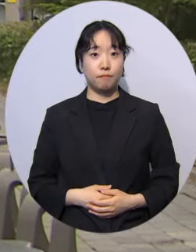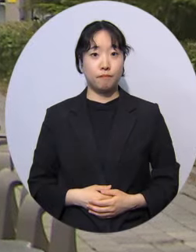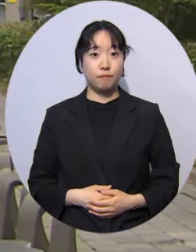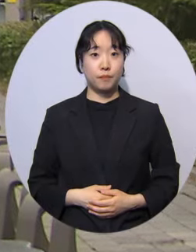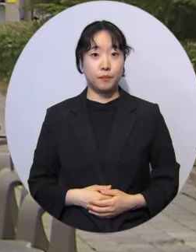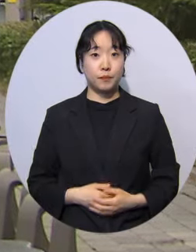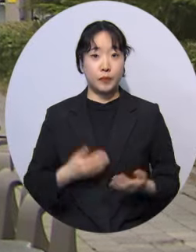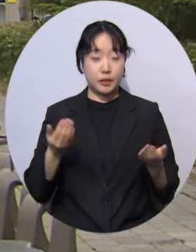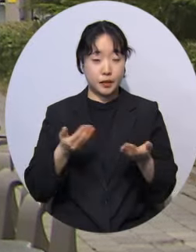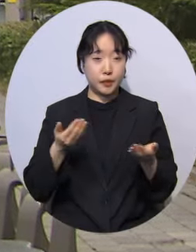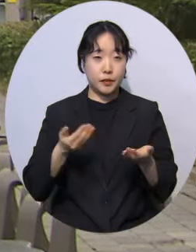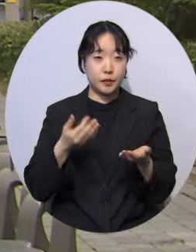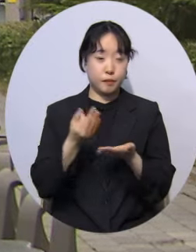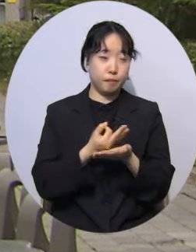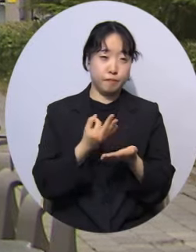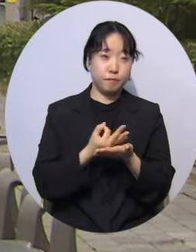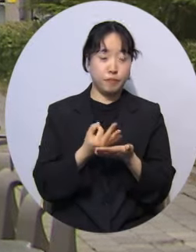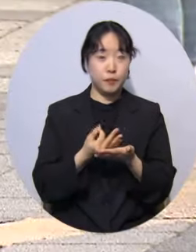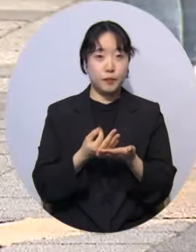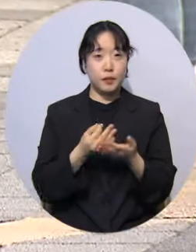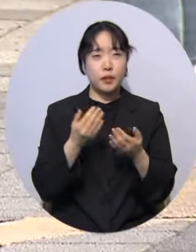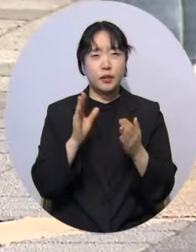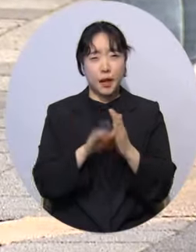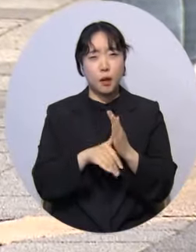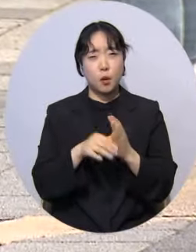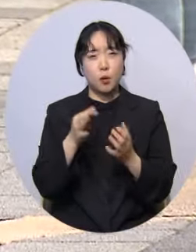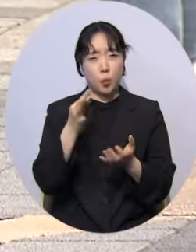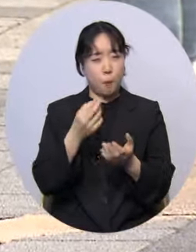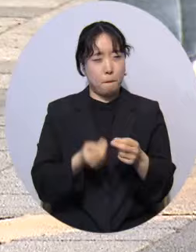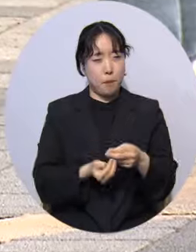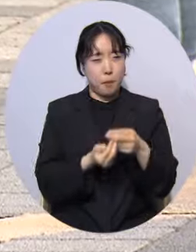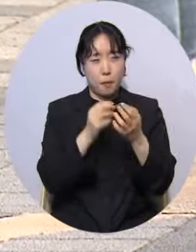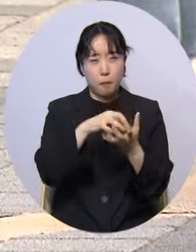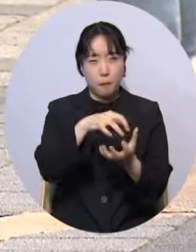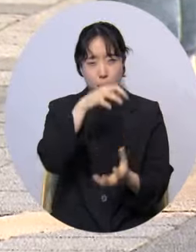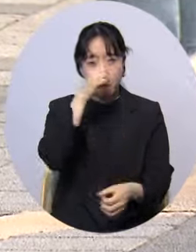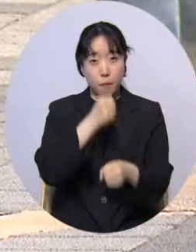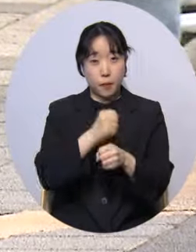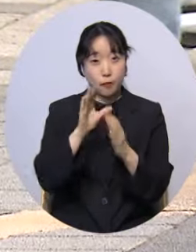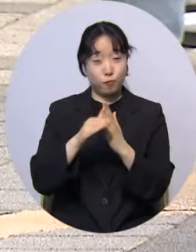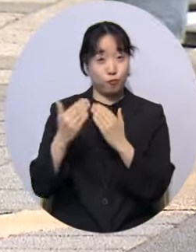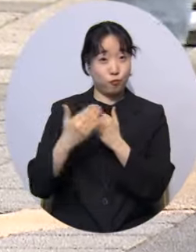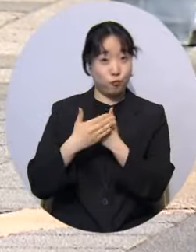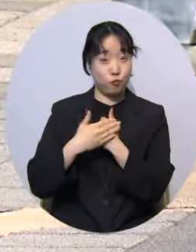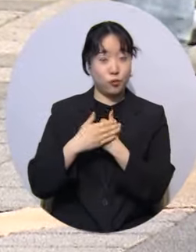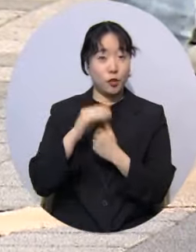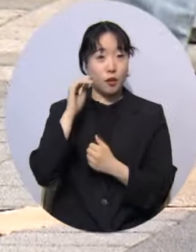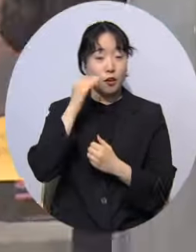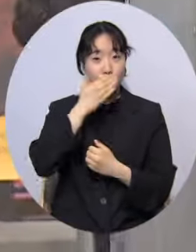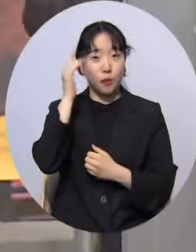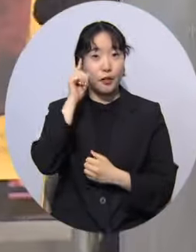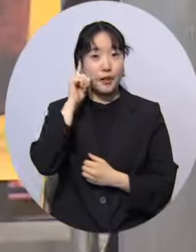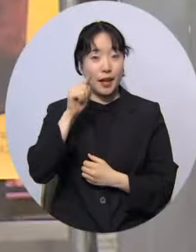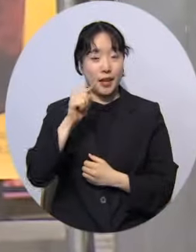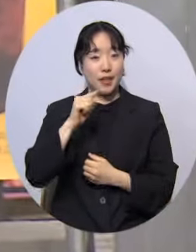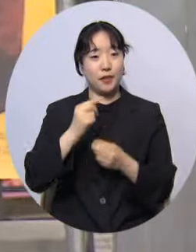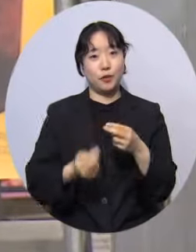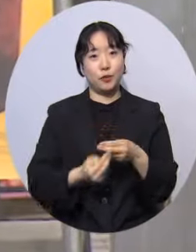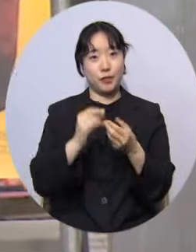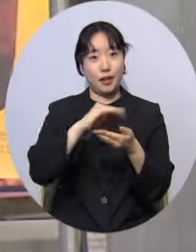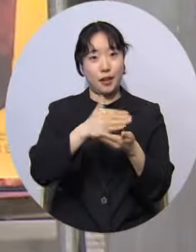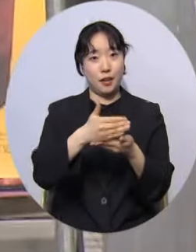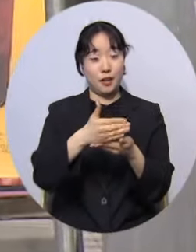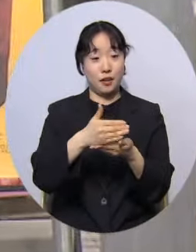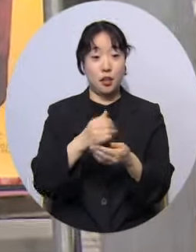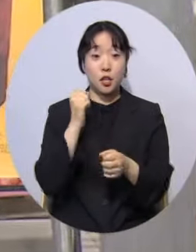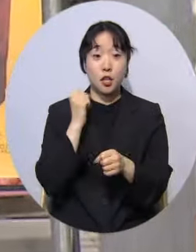일하는 청년이 목돈을 마련할 수 있도록 정부가 돕는 청년내일 저축계좌. 지난 2년 동안 누적 가입자 9만 명을 유치한 데